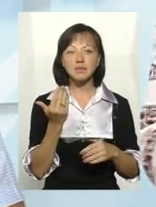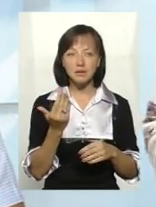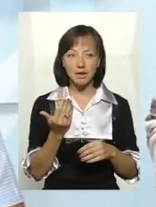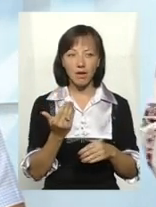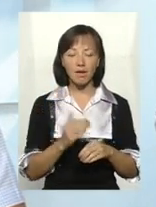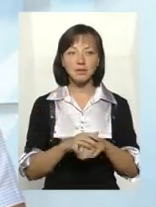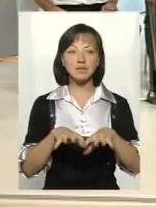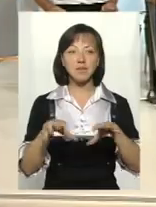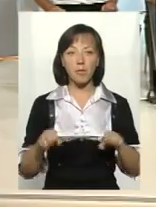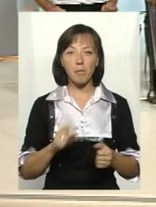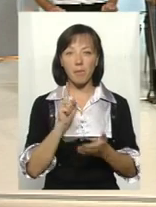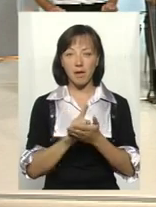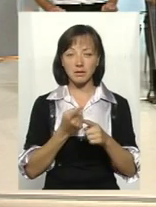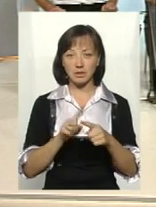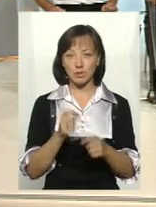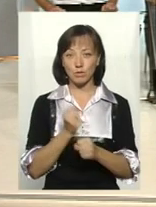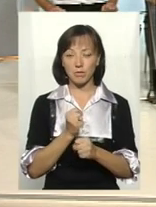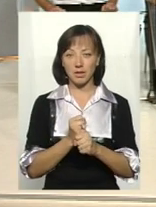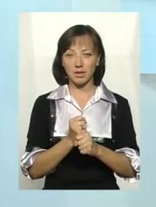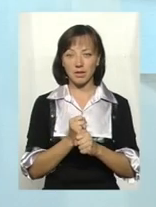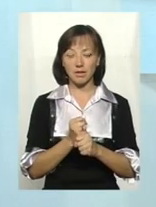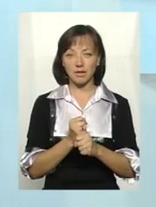як посадовець, мали би це зробити.